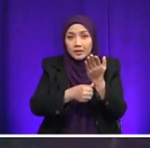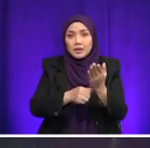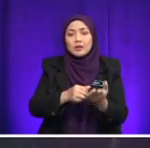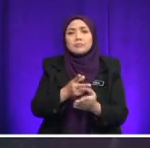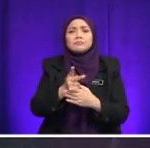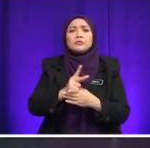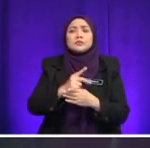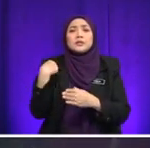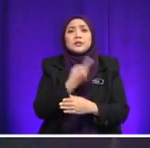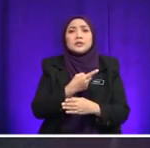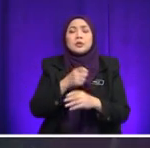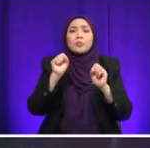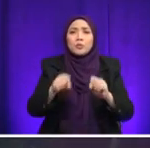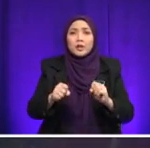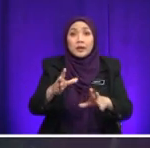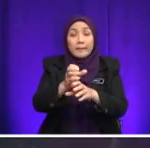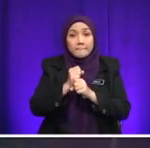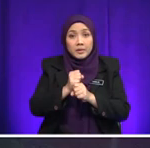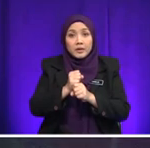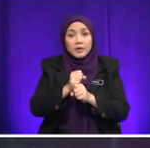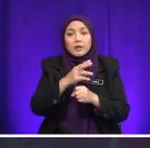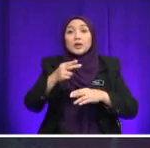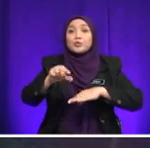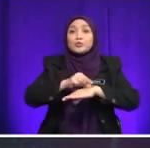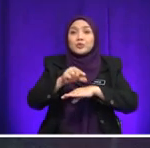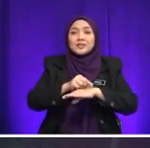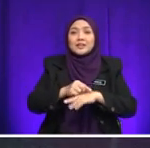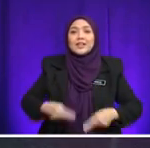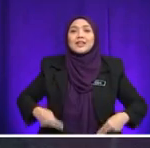dalam pelajaran kita dan juga kehidupan sehari-hari